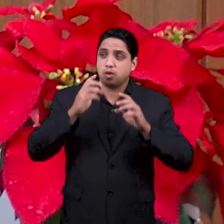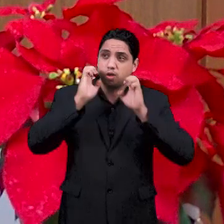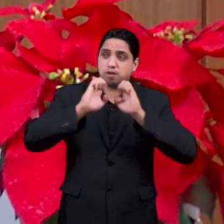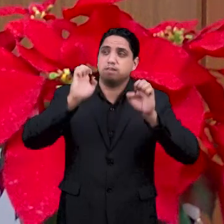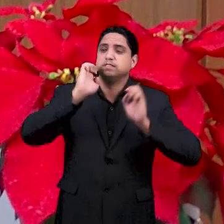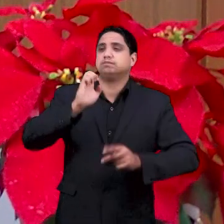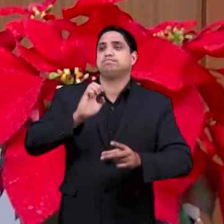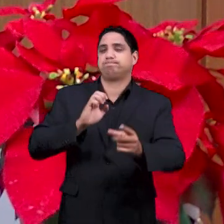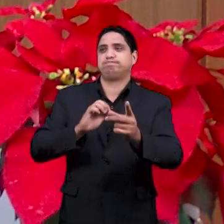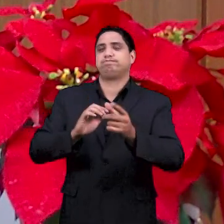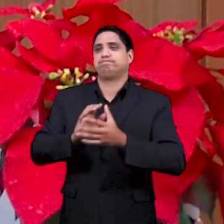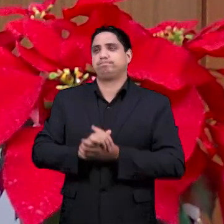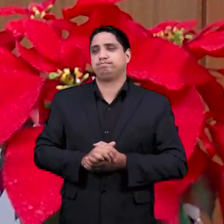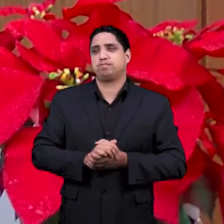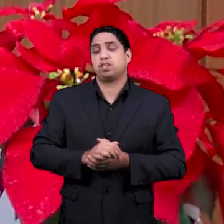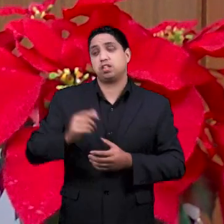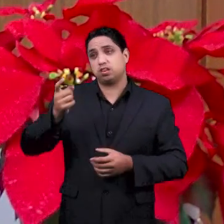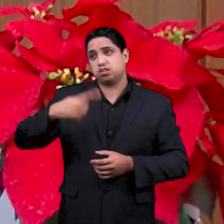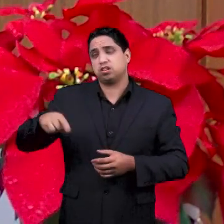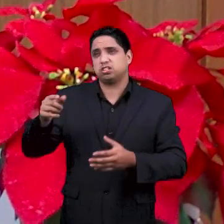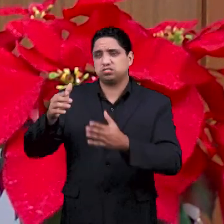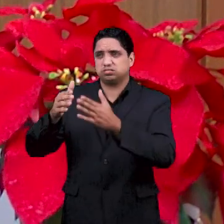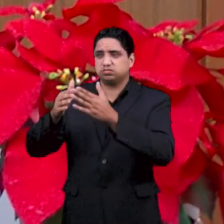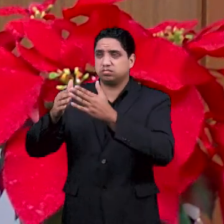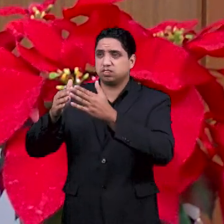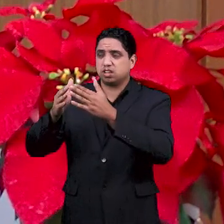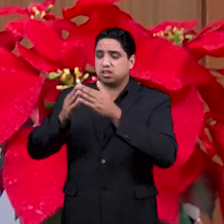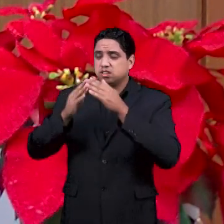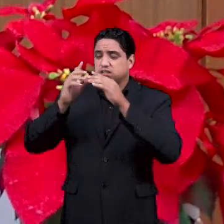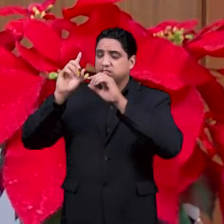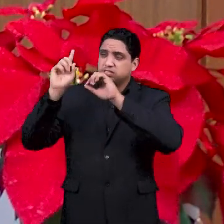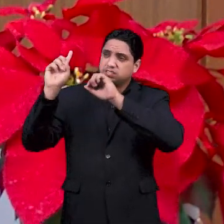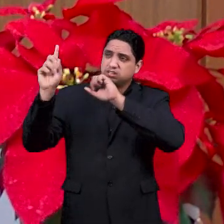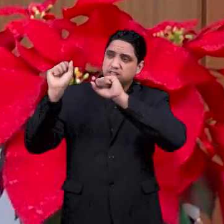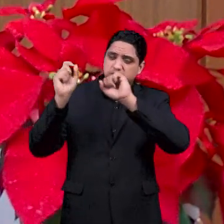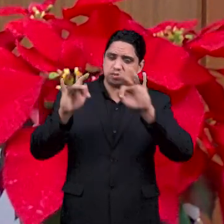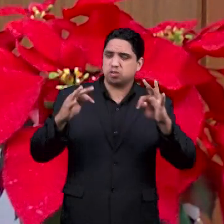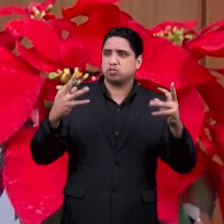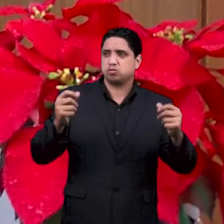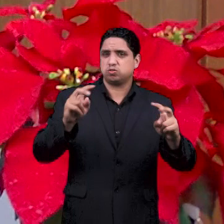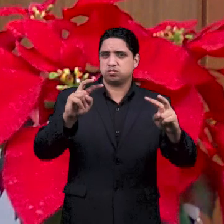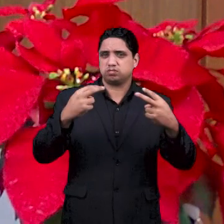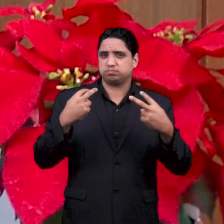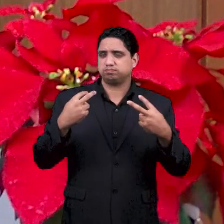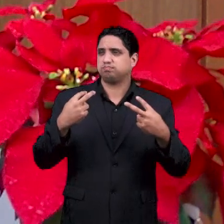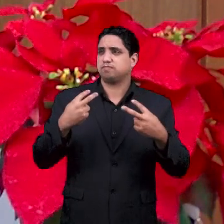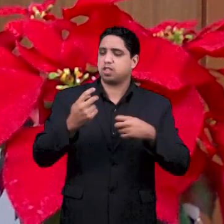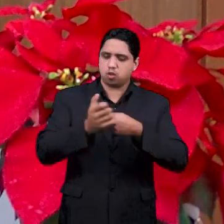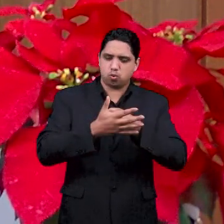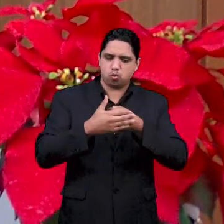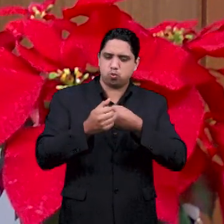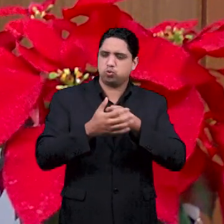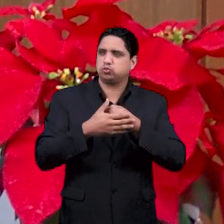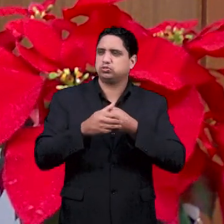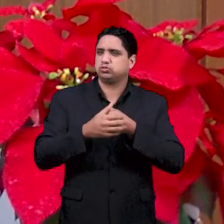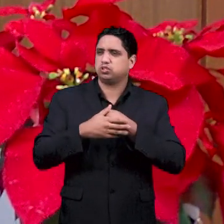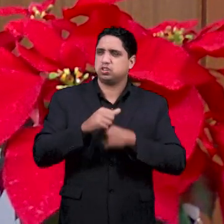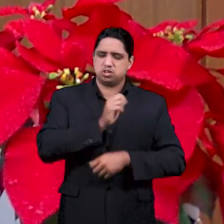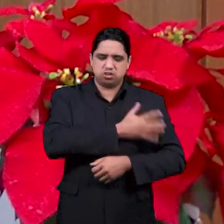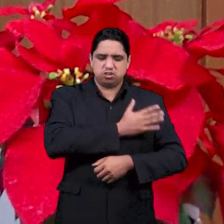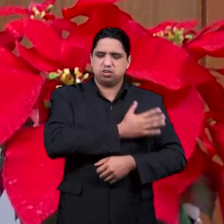Это Евангелие вечное. Таким образом, Господь, мы просим, благослови всех тех, кто слышит нас. Дай,